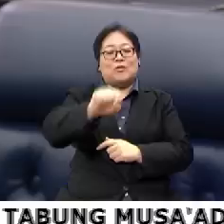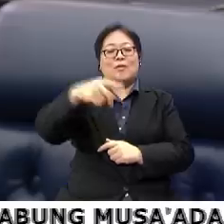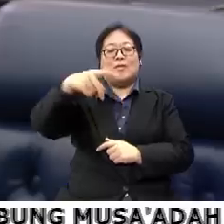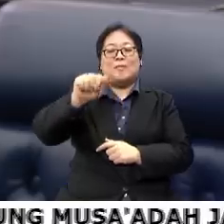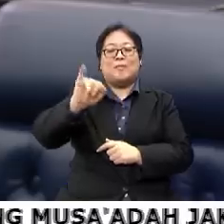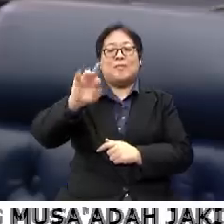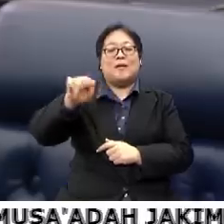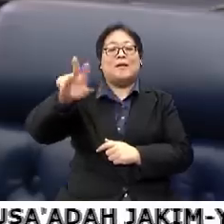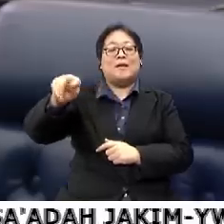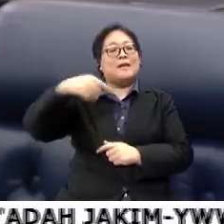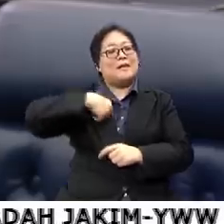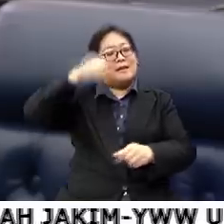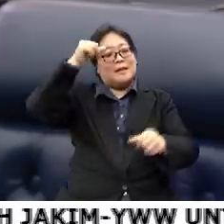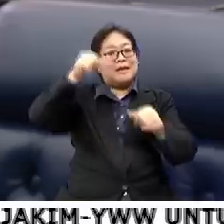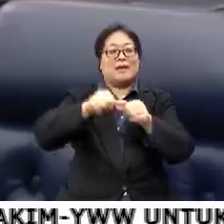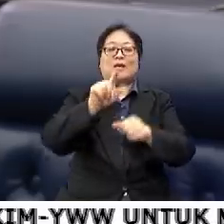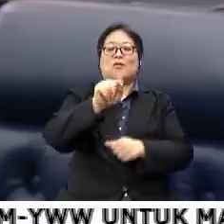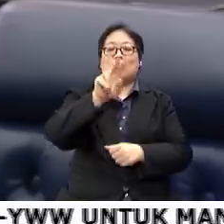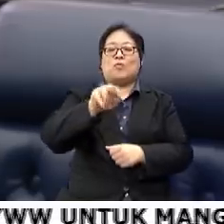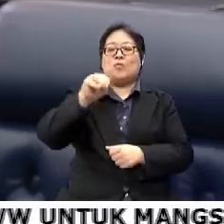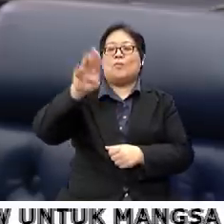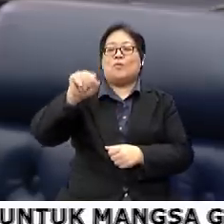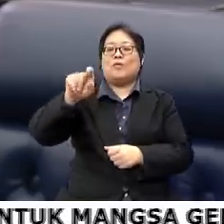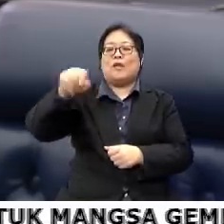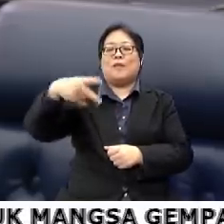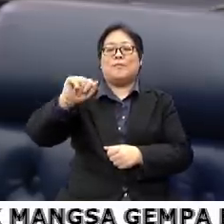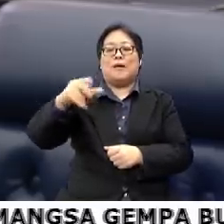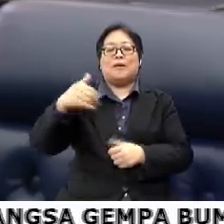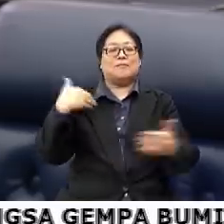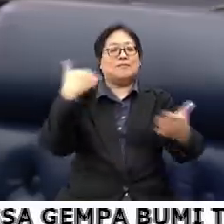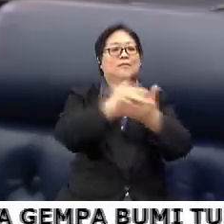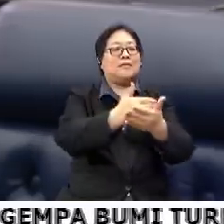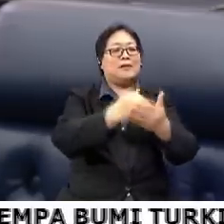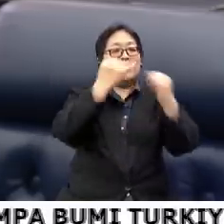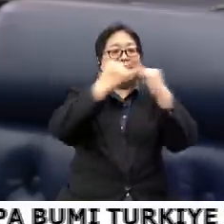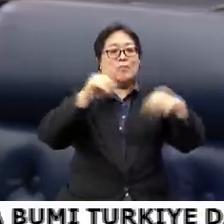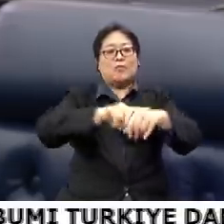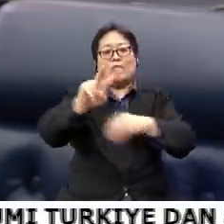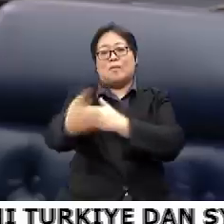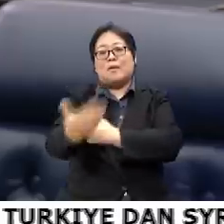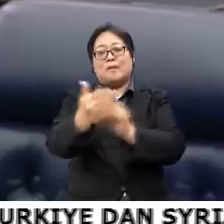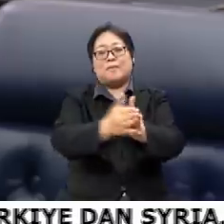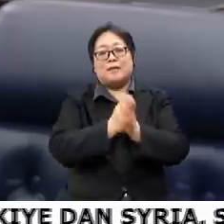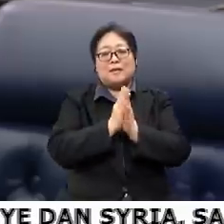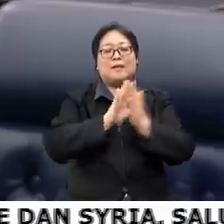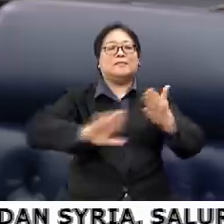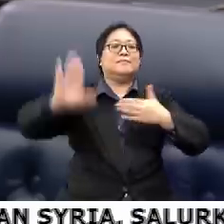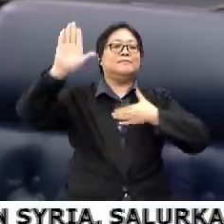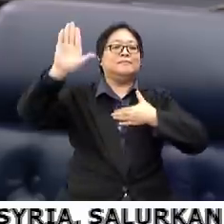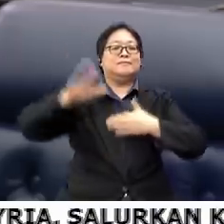saya masih ingat, waktu itu Tun Mustafa sampai ke istana jam 2 pagi minta supaya angkat